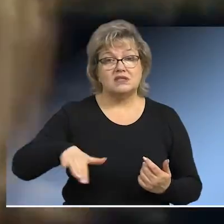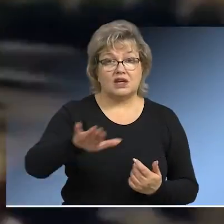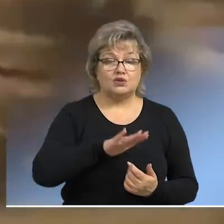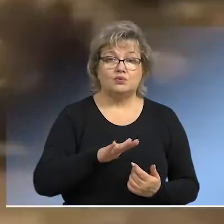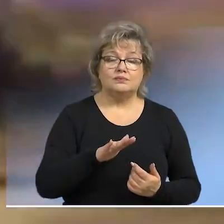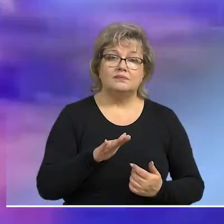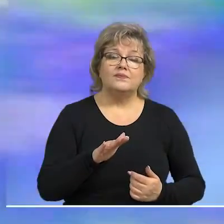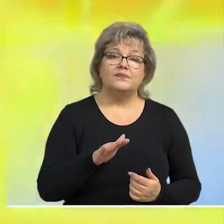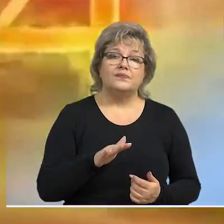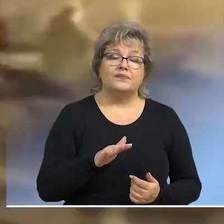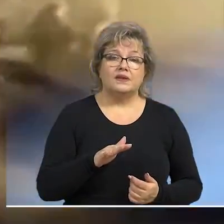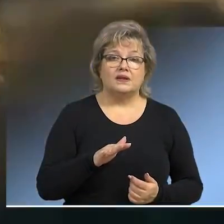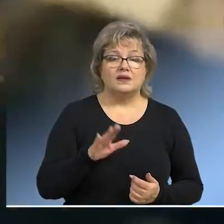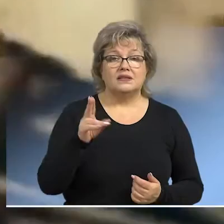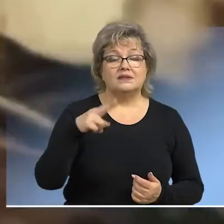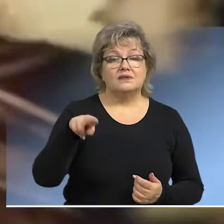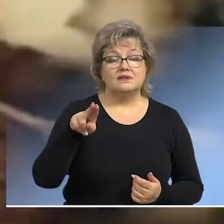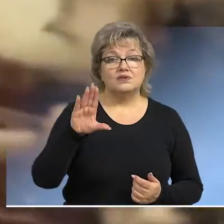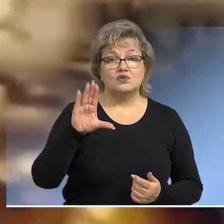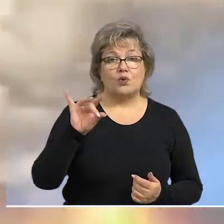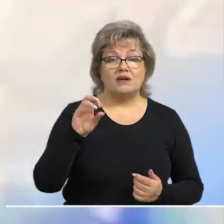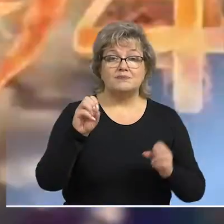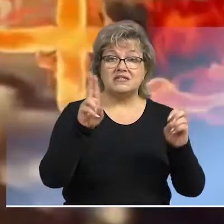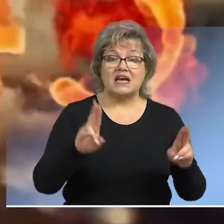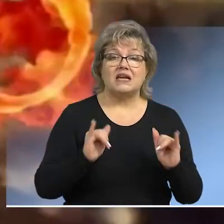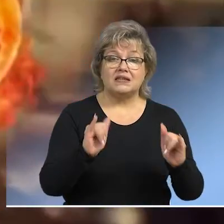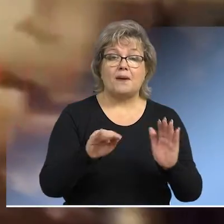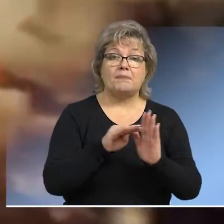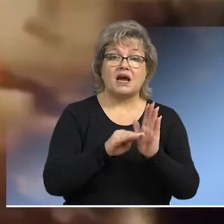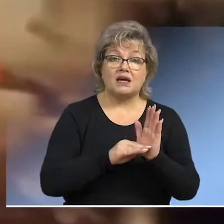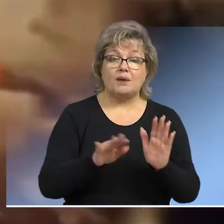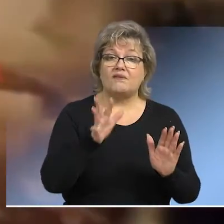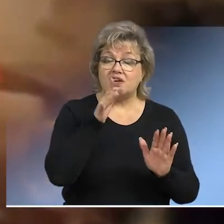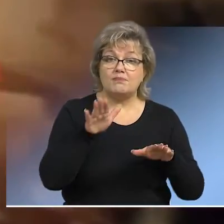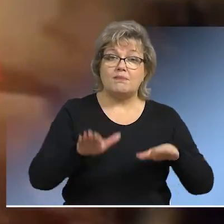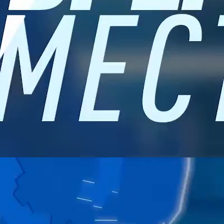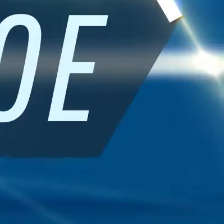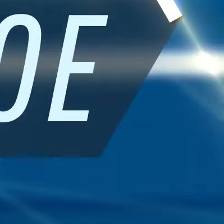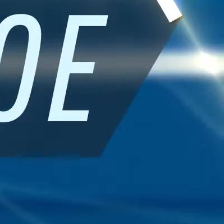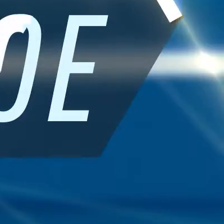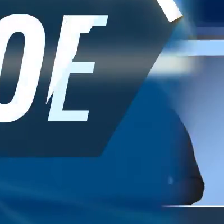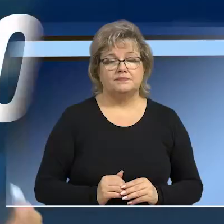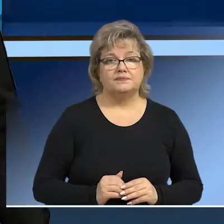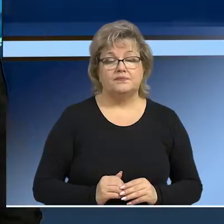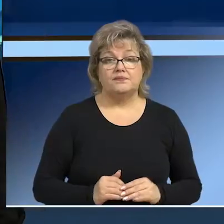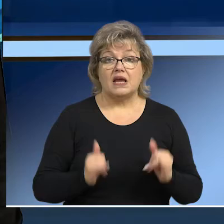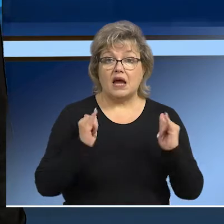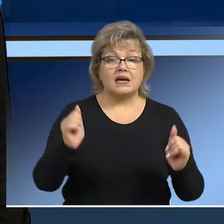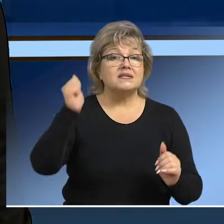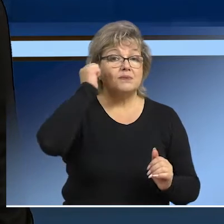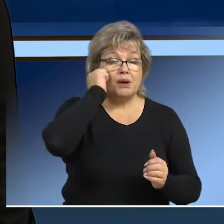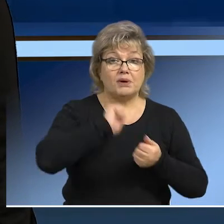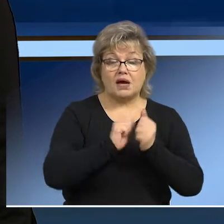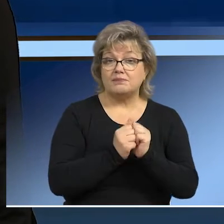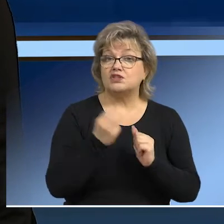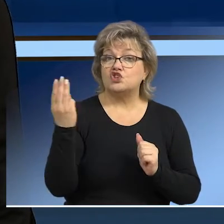страну. Юлия Кручинина, Николай Панарин, Дмитрий Соболев. Специально для программы «Время местное». Родник памяти.